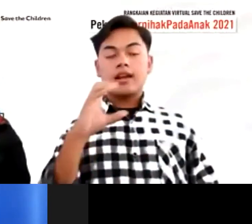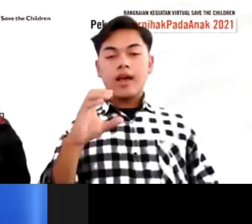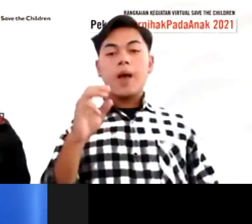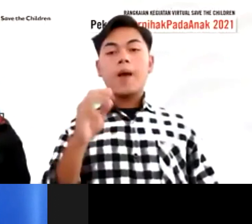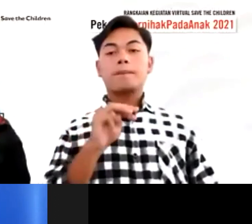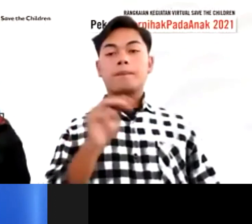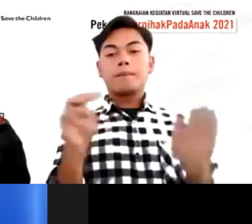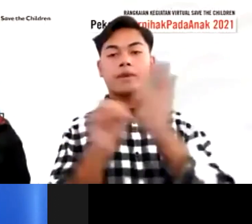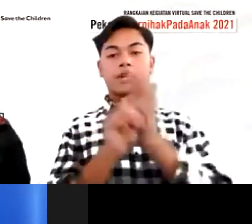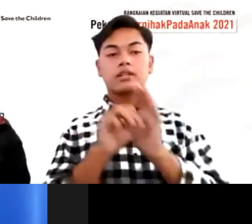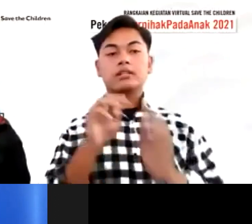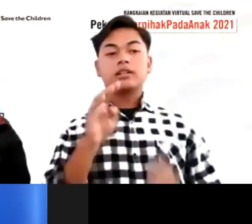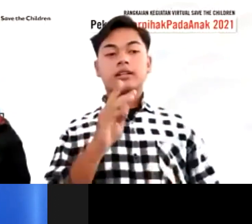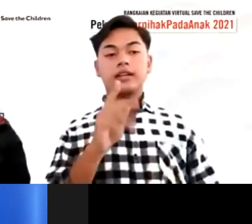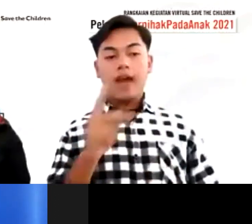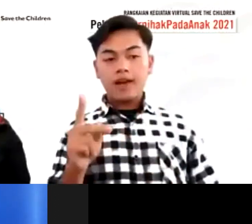tanah